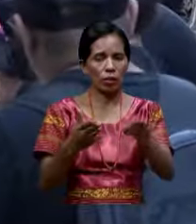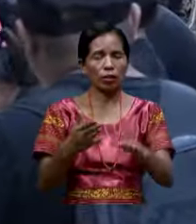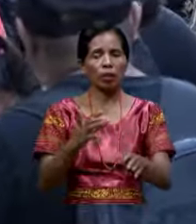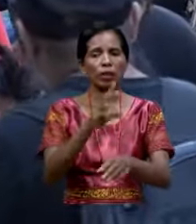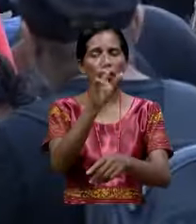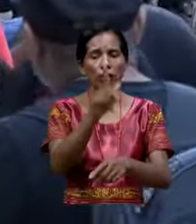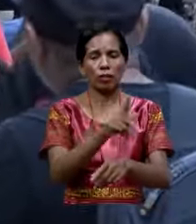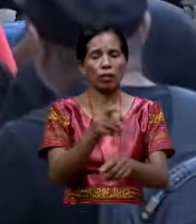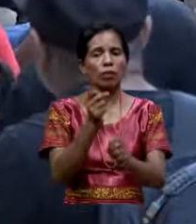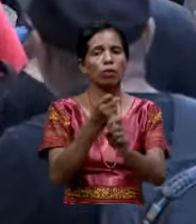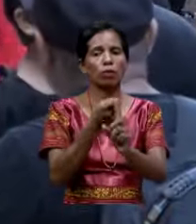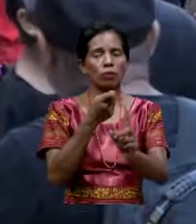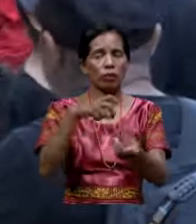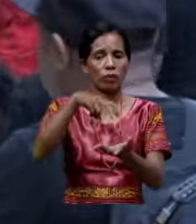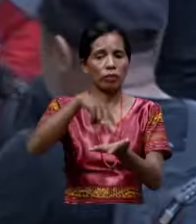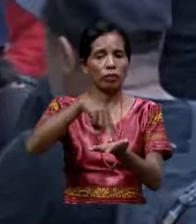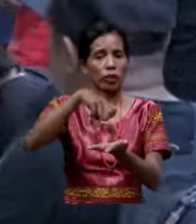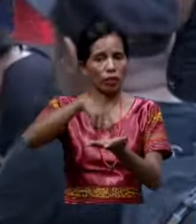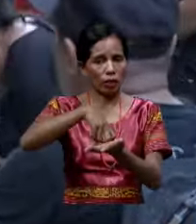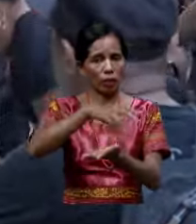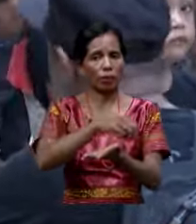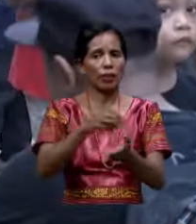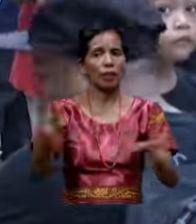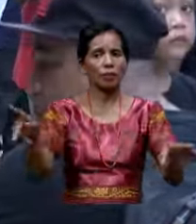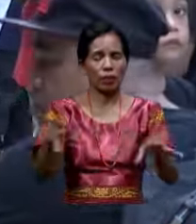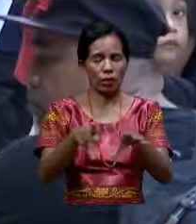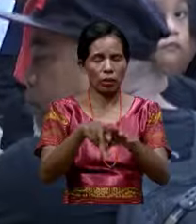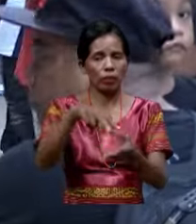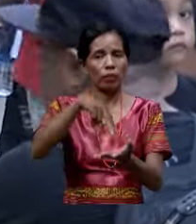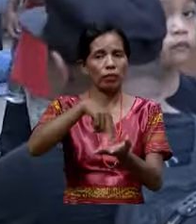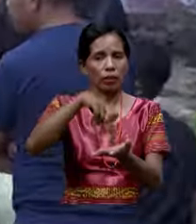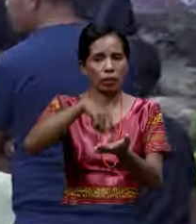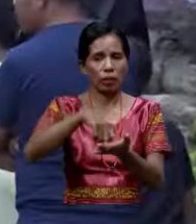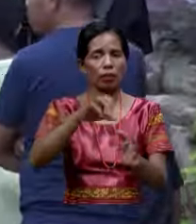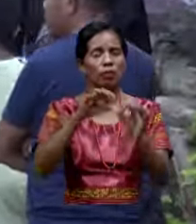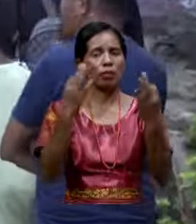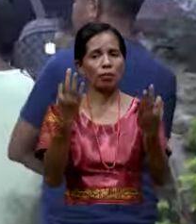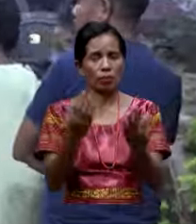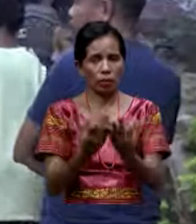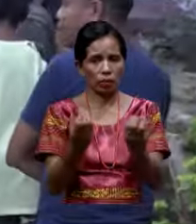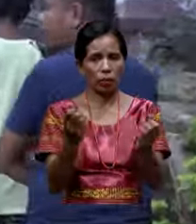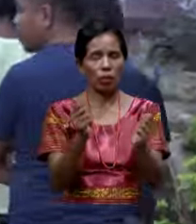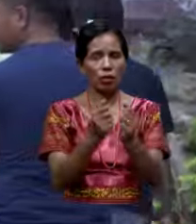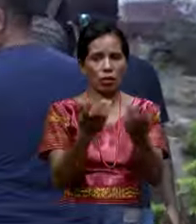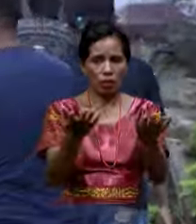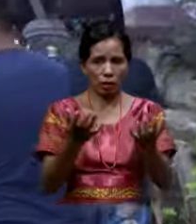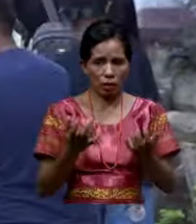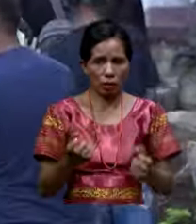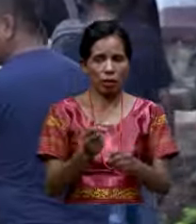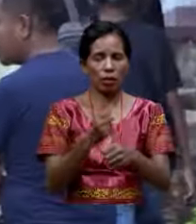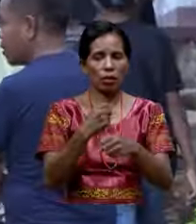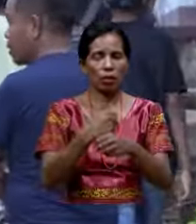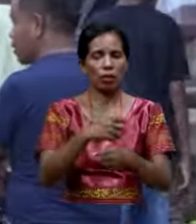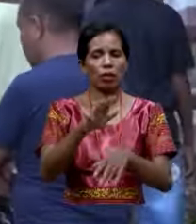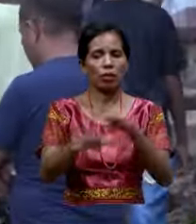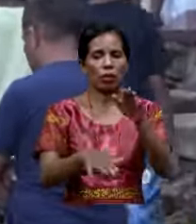via sakra. Iha area Kristurei sarani barak mak partisipa via sakra, liu-liu familia barak nebe, ho inisiativa rasik, ho dihalau via sakra,